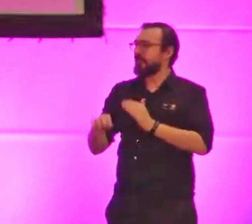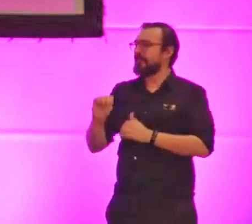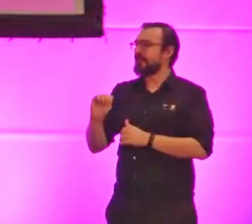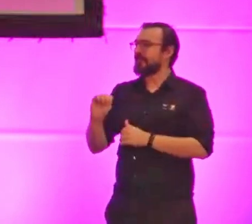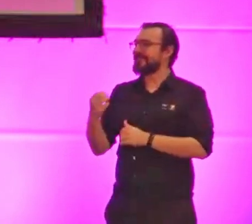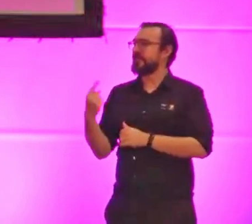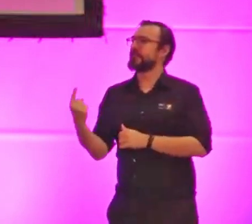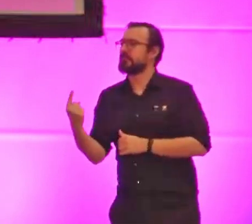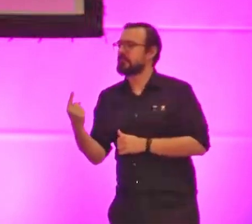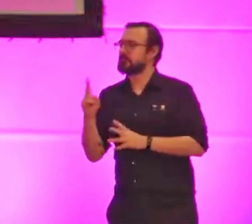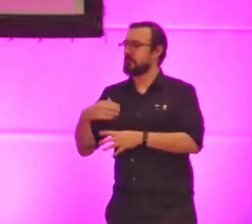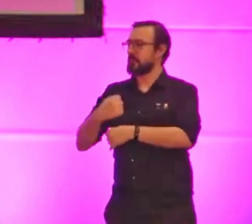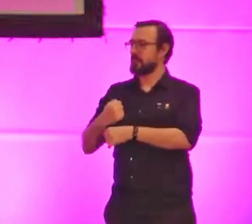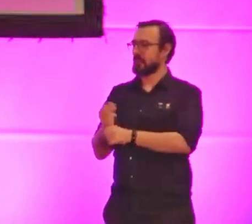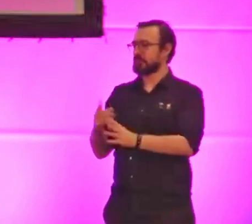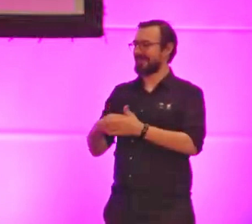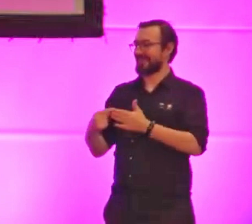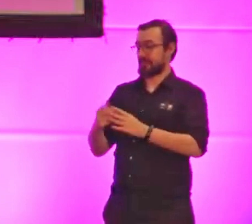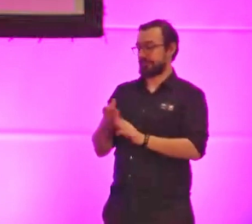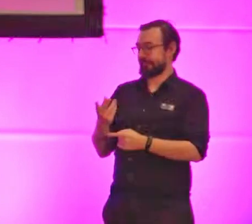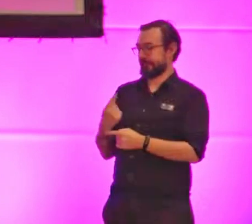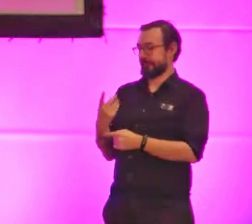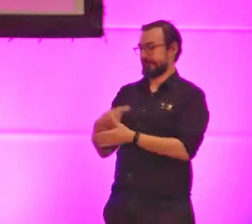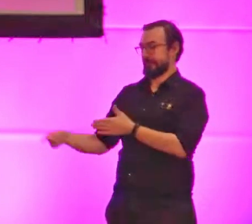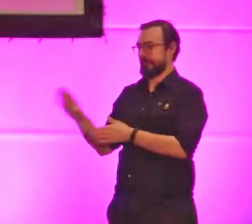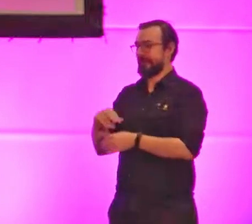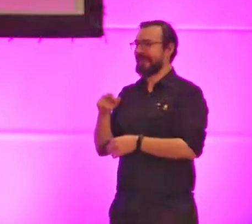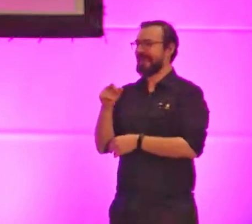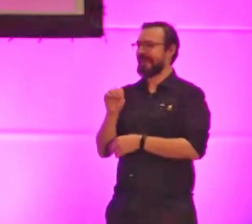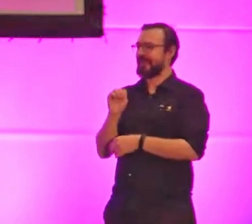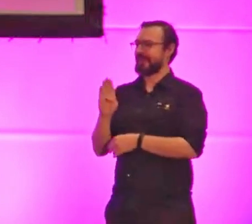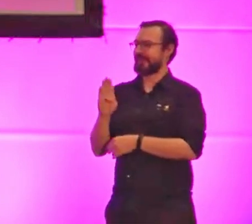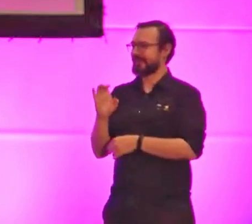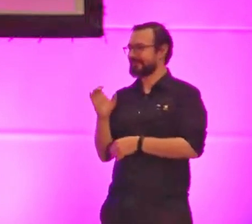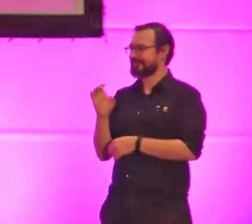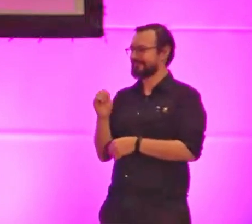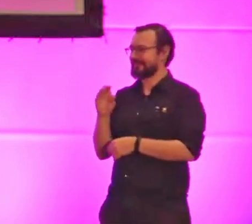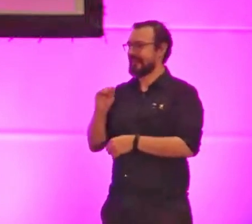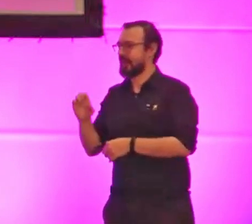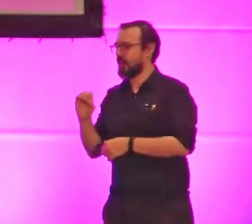och 91 som ett bolag som heter någonting helt annorlunda, Red Sea Oil Corporation.